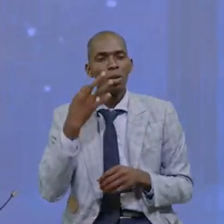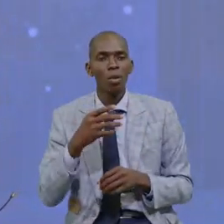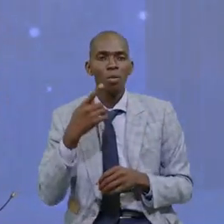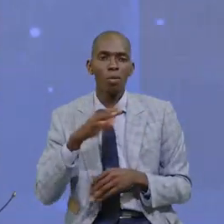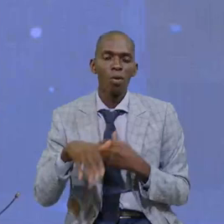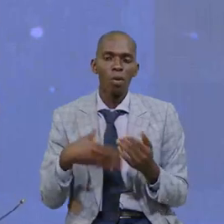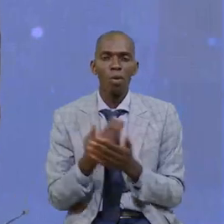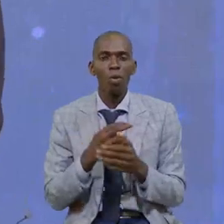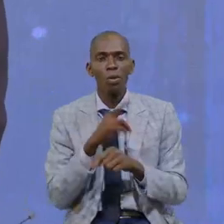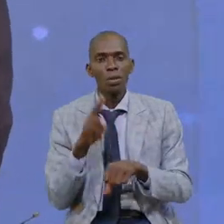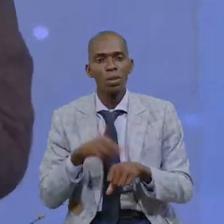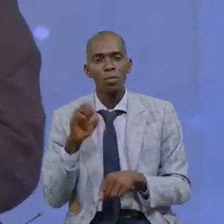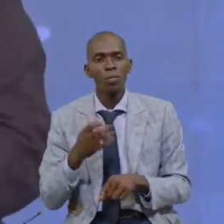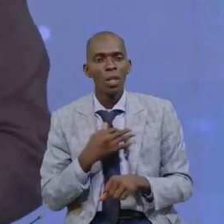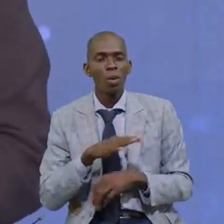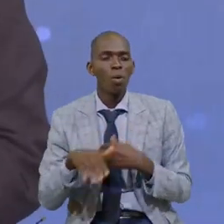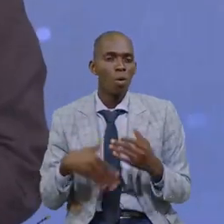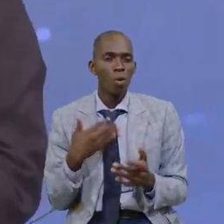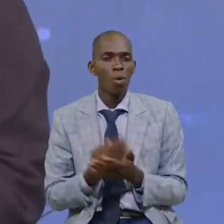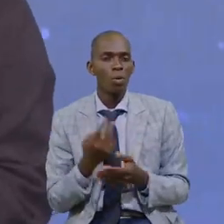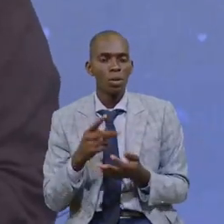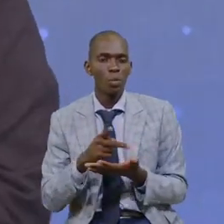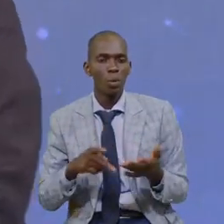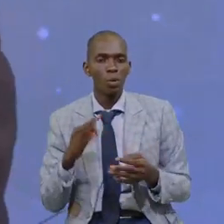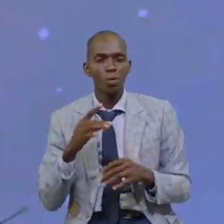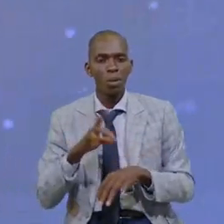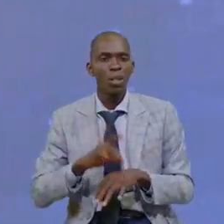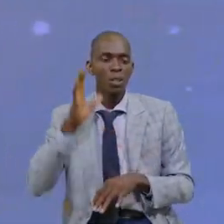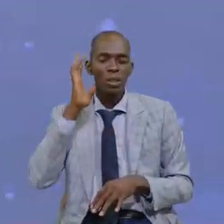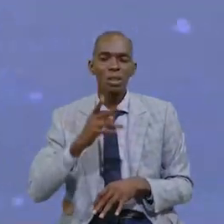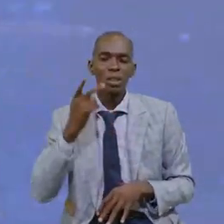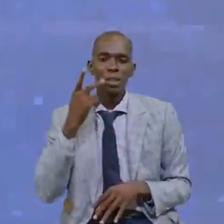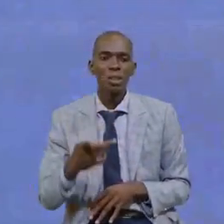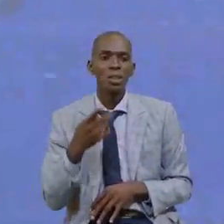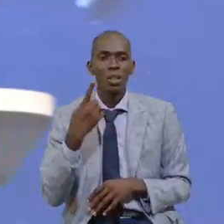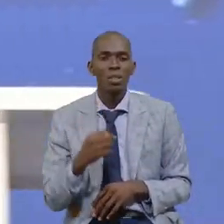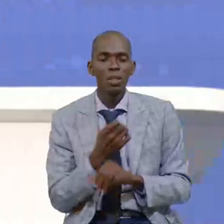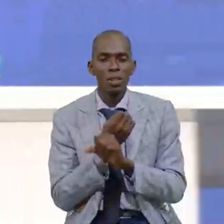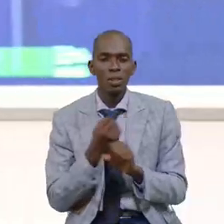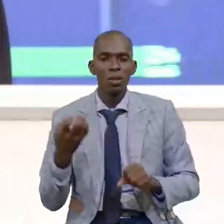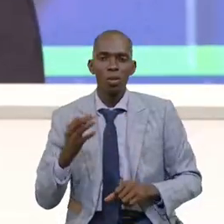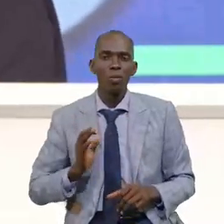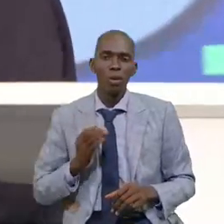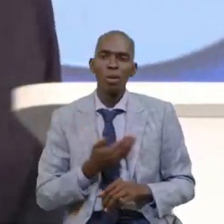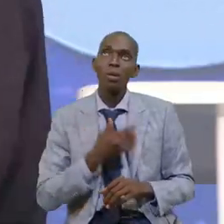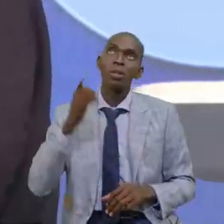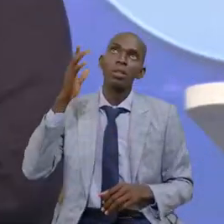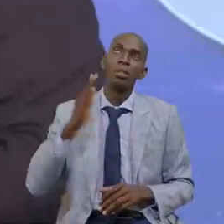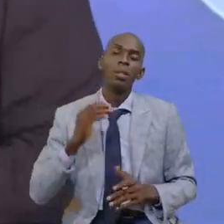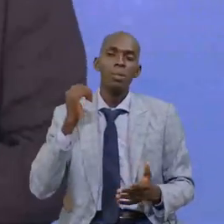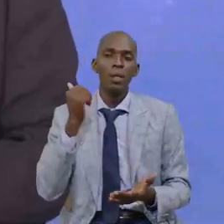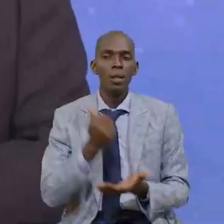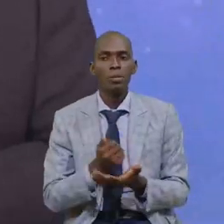les nations. Et toutes les extrémités de la terre verront le salut de notre